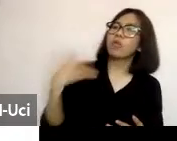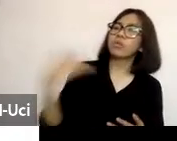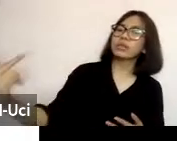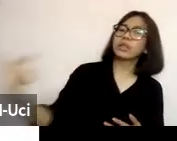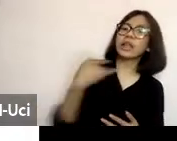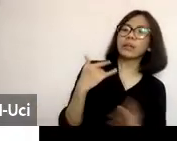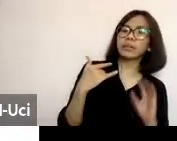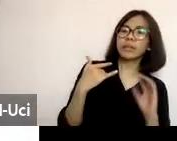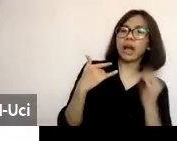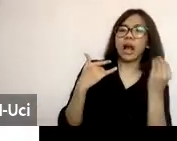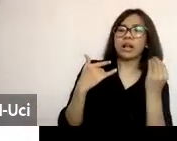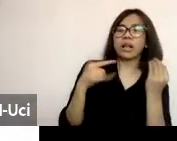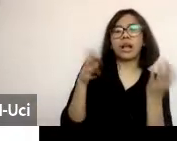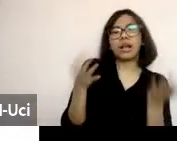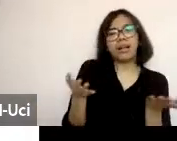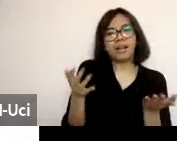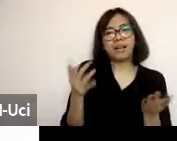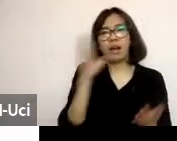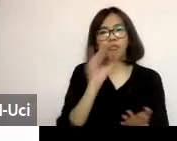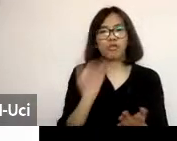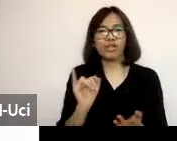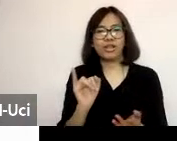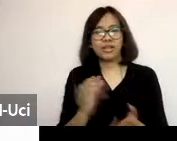dia lanjut